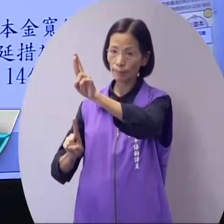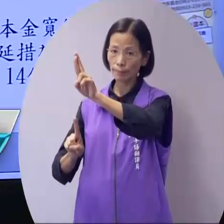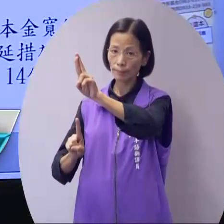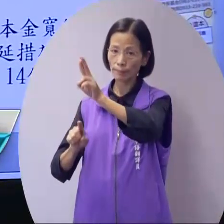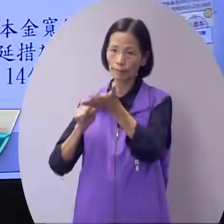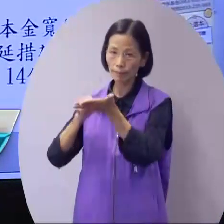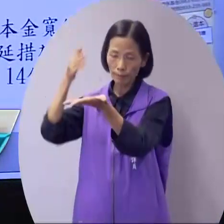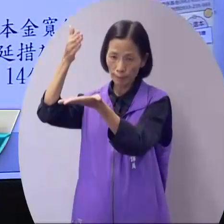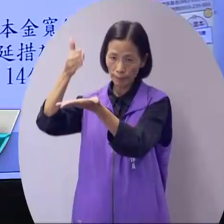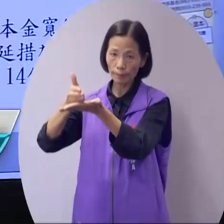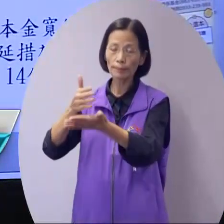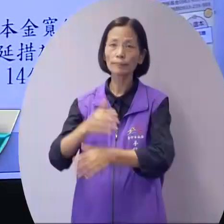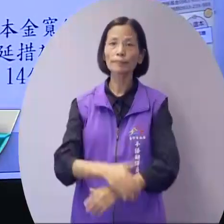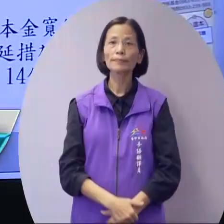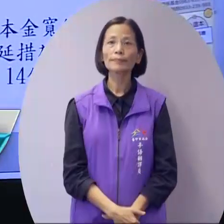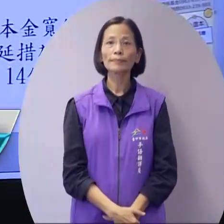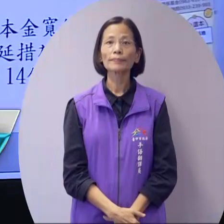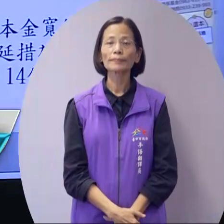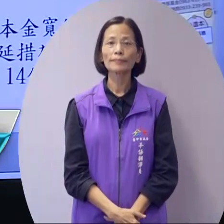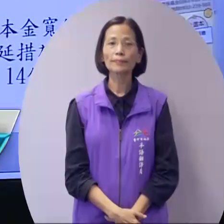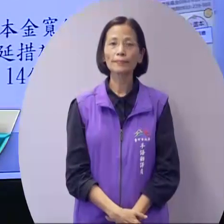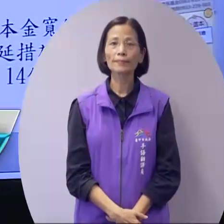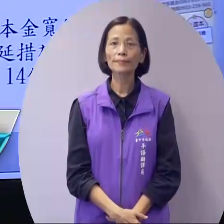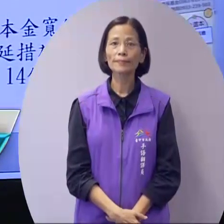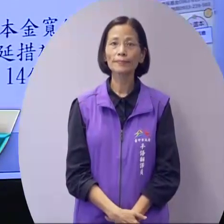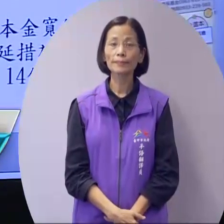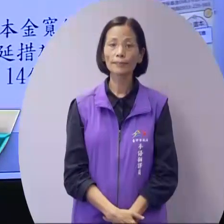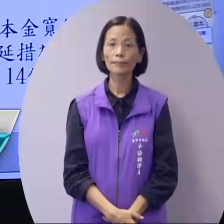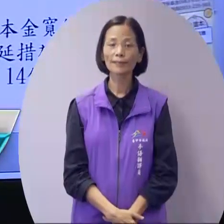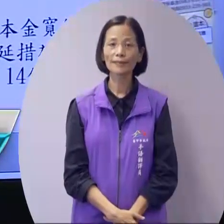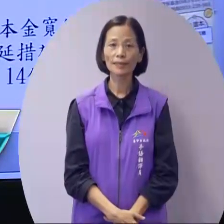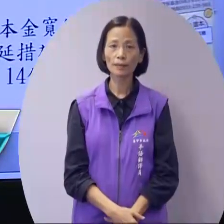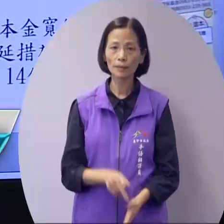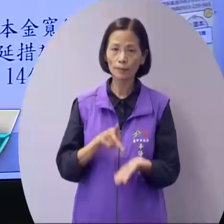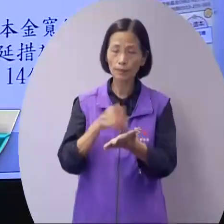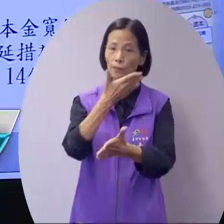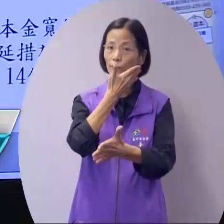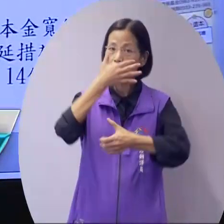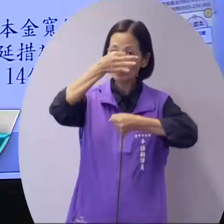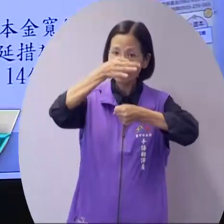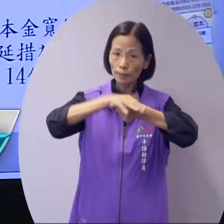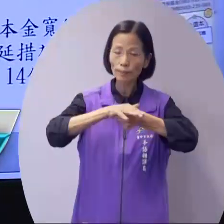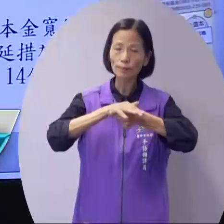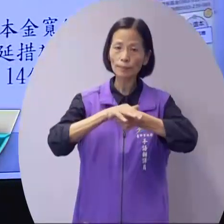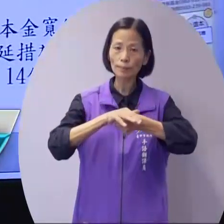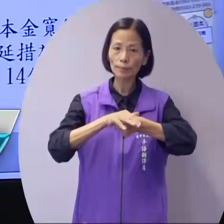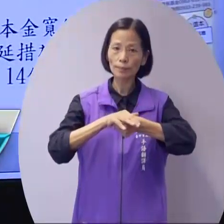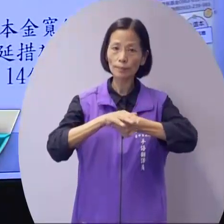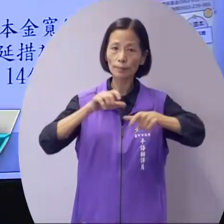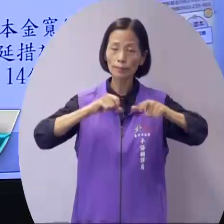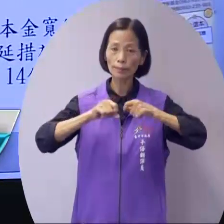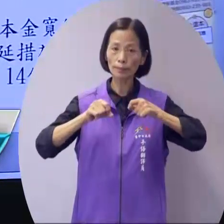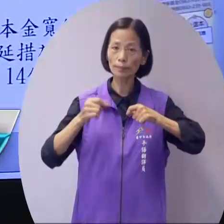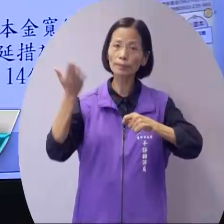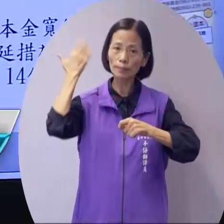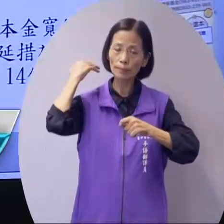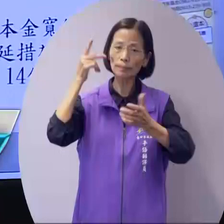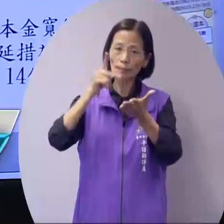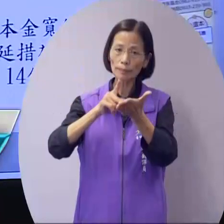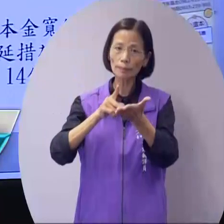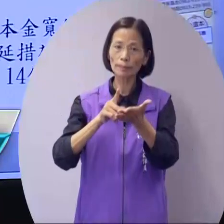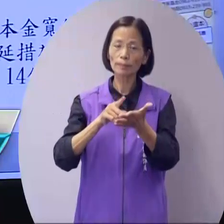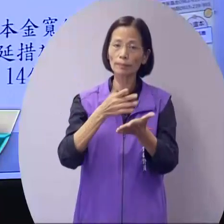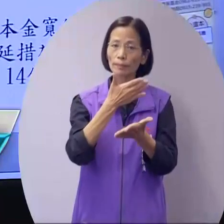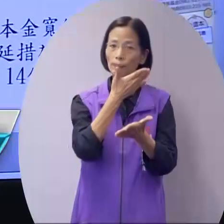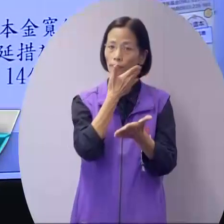2014年12月31日前提出申请。那贷款利息补贴的措施包括旧贷案自动免